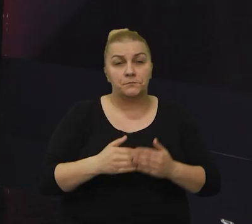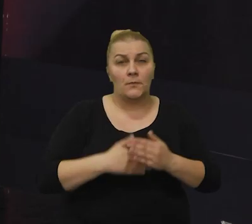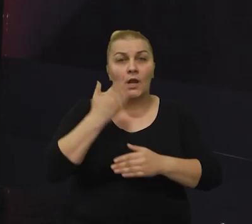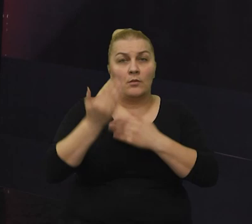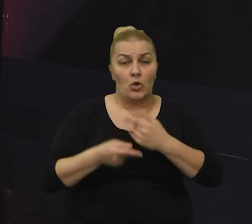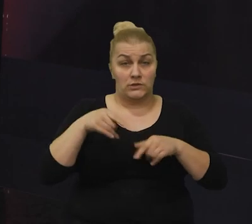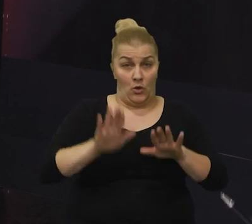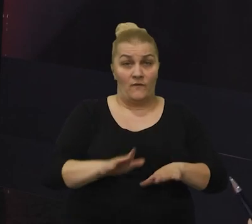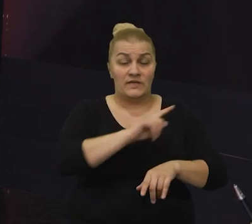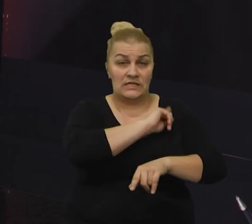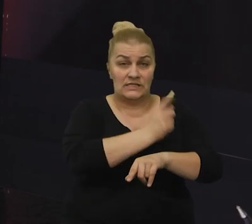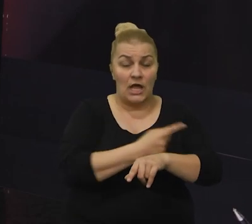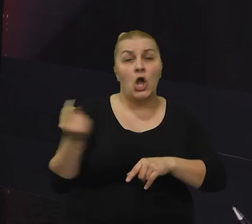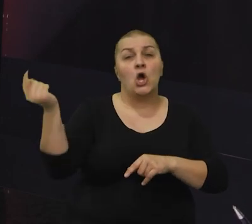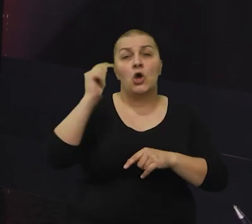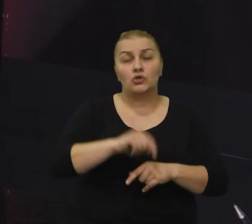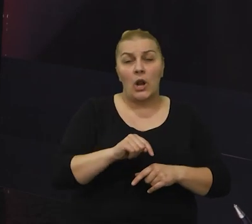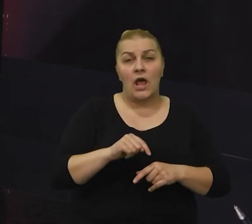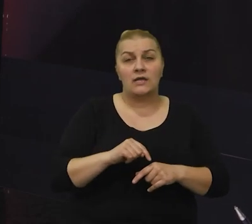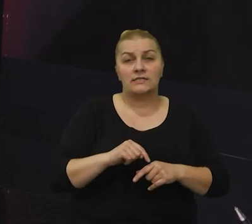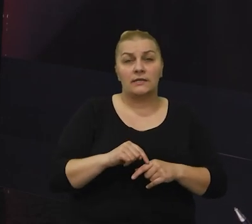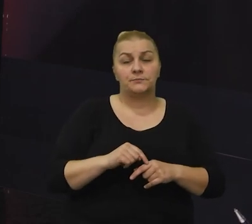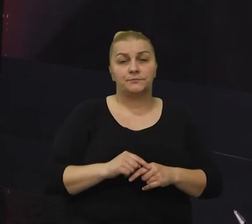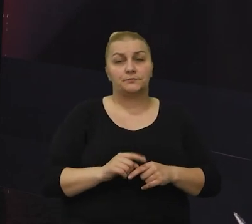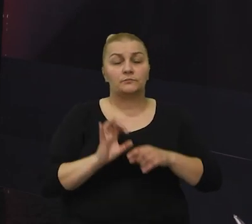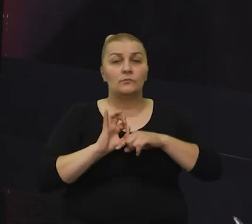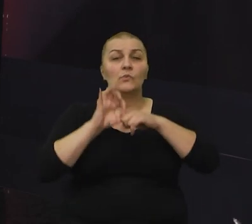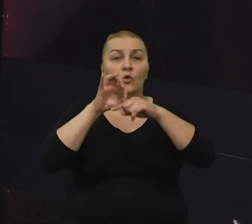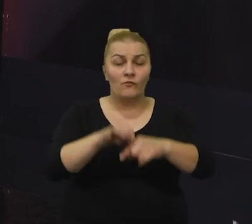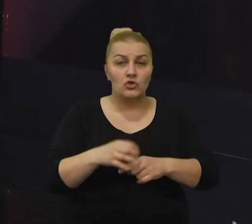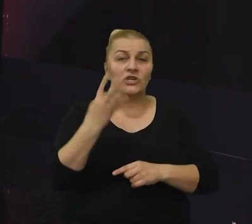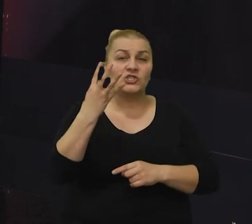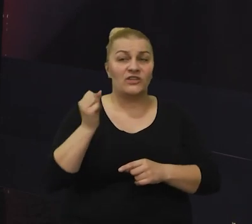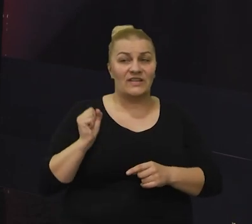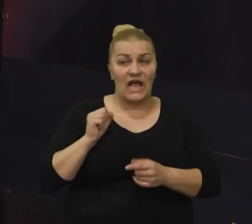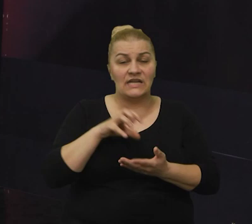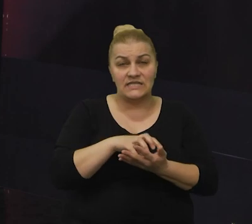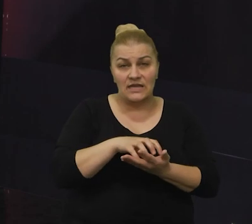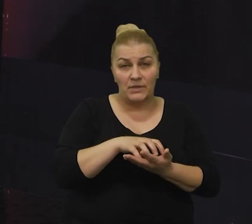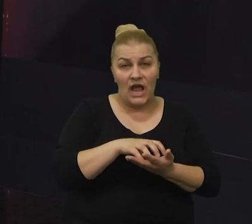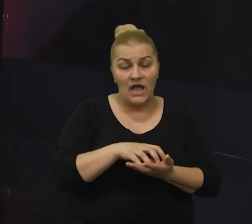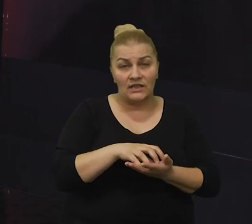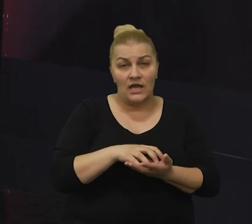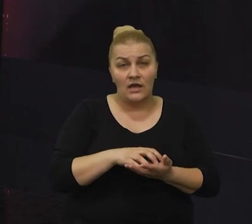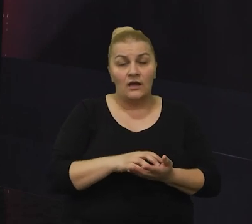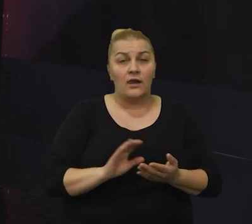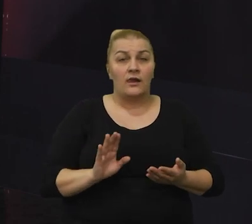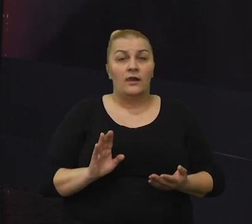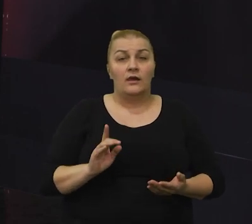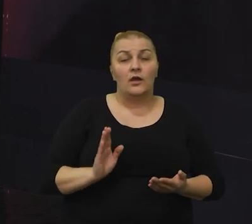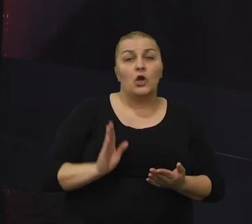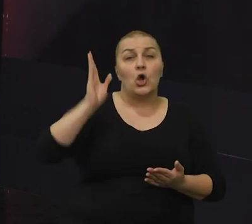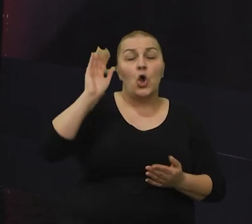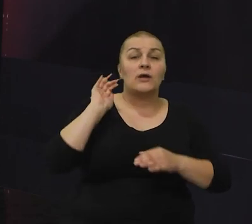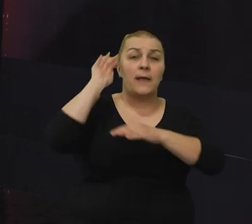Poslije ovih snaga dolaze uvođenje 4. gardijske brigade